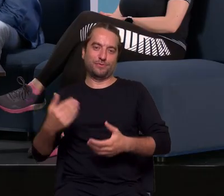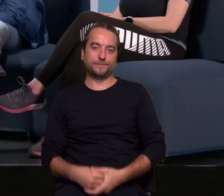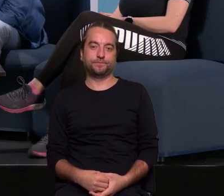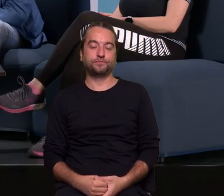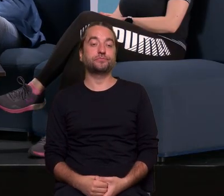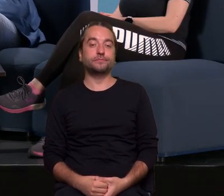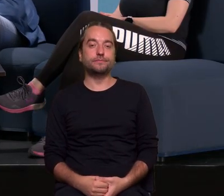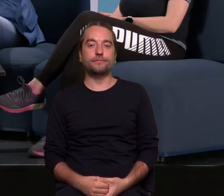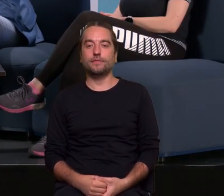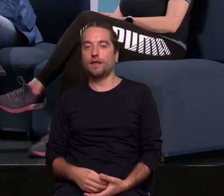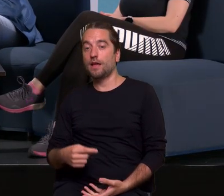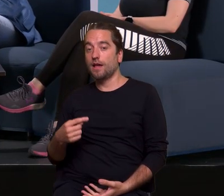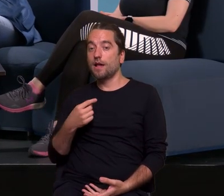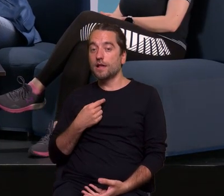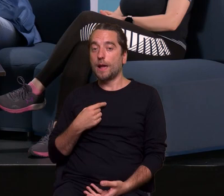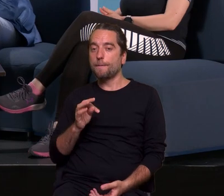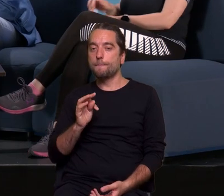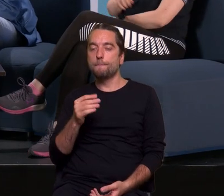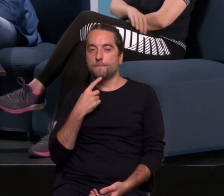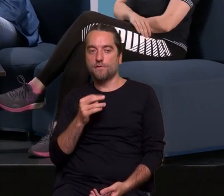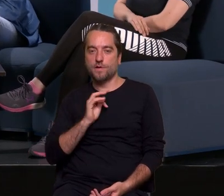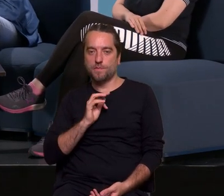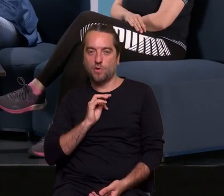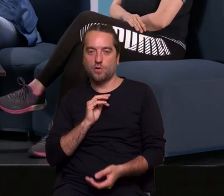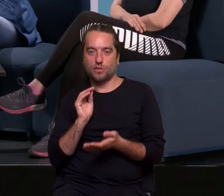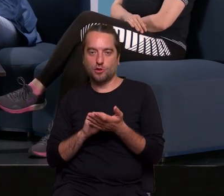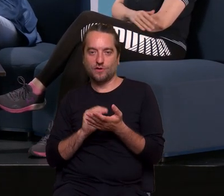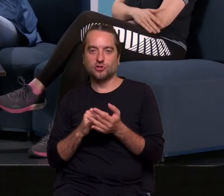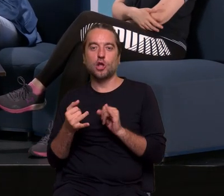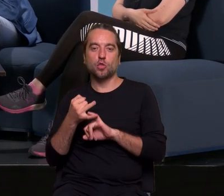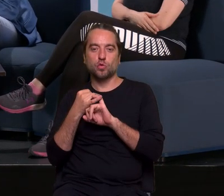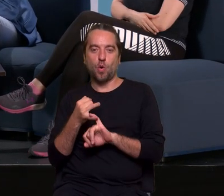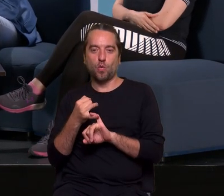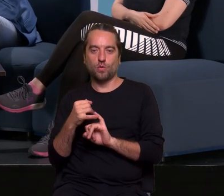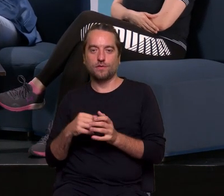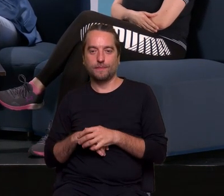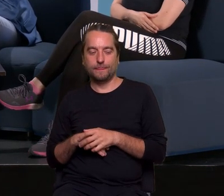Mogę powiedzieć coś z takiego doświadczenia toruńskiego.